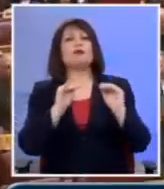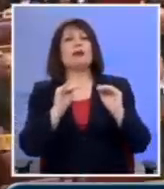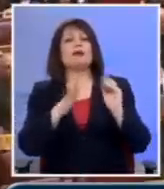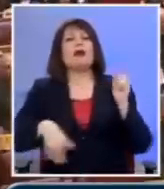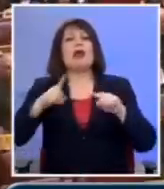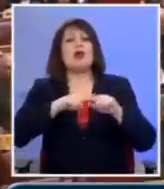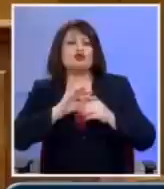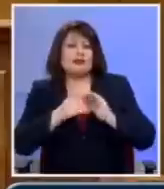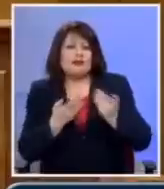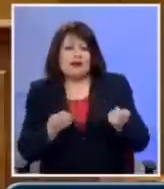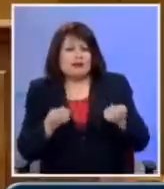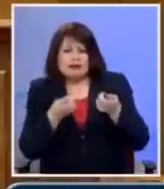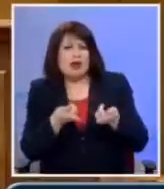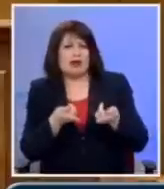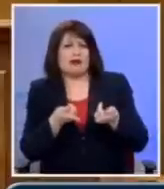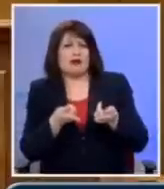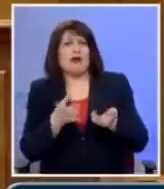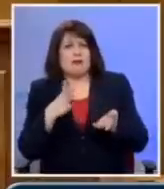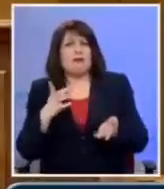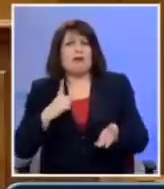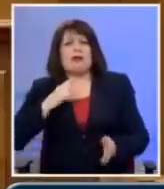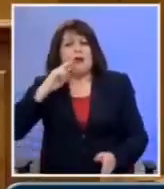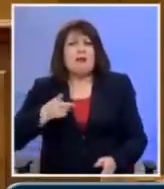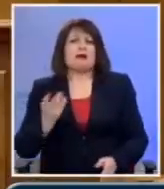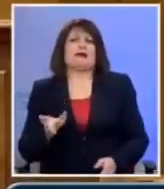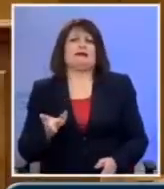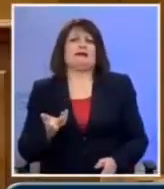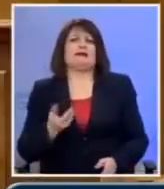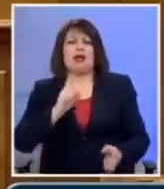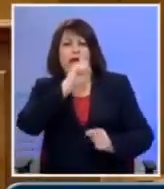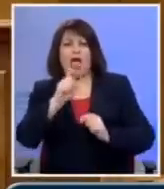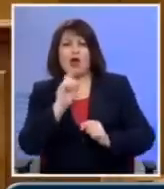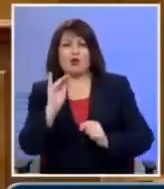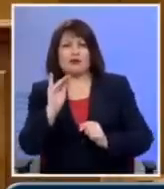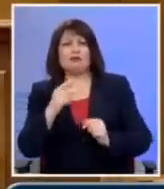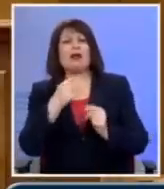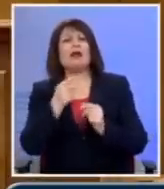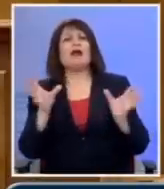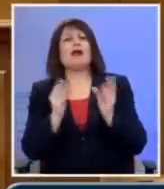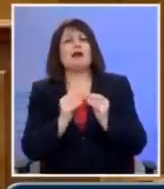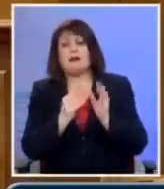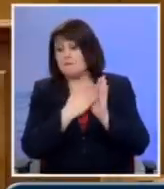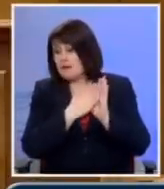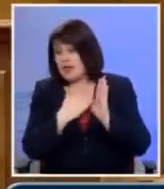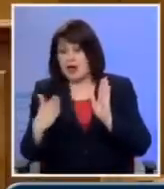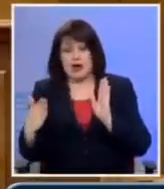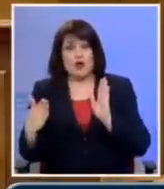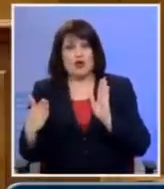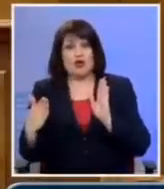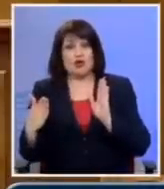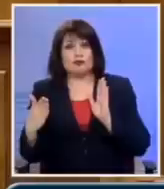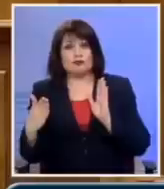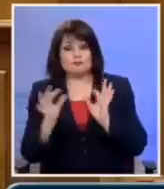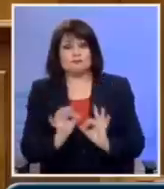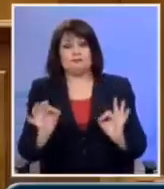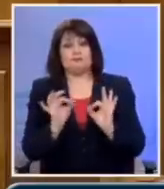απασχολούν τον ελληνικό λαό. Ερωτήματα που σχετίζονται με την περίοδο κατά την οποία